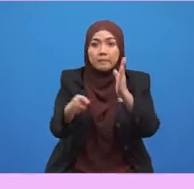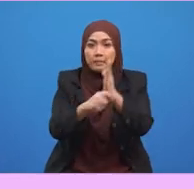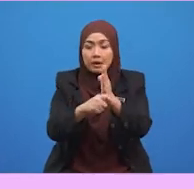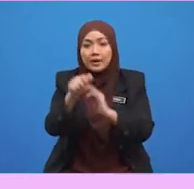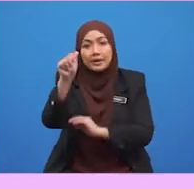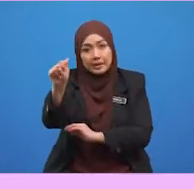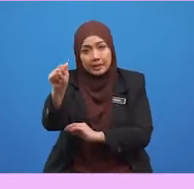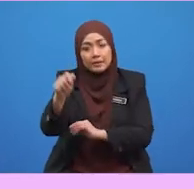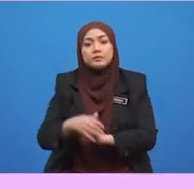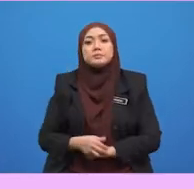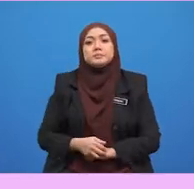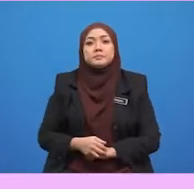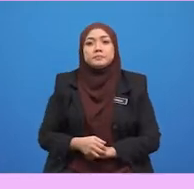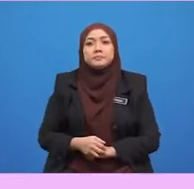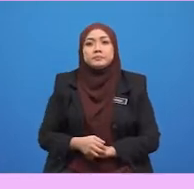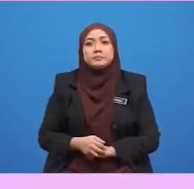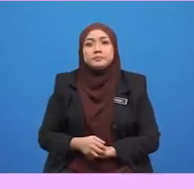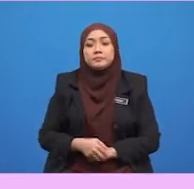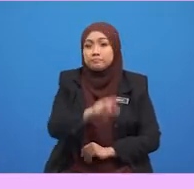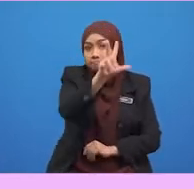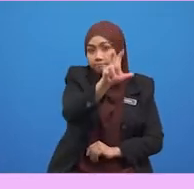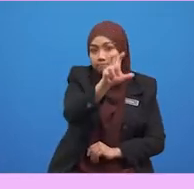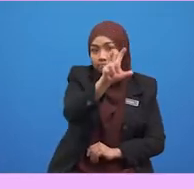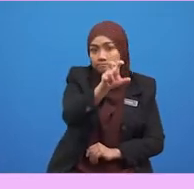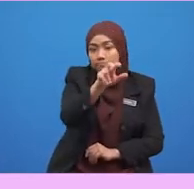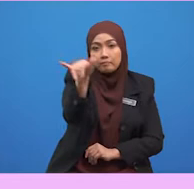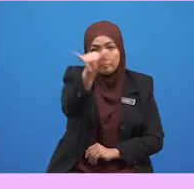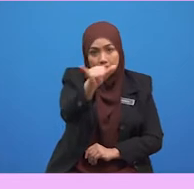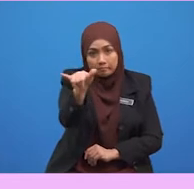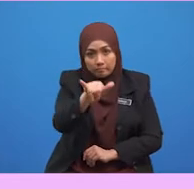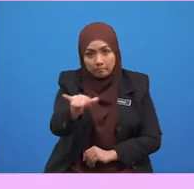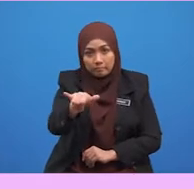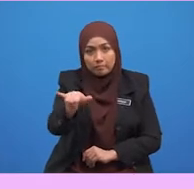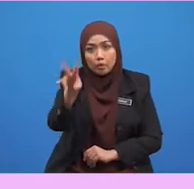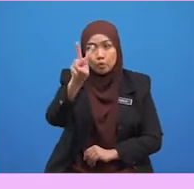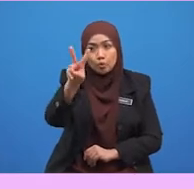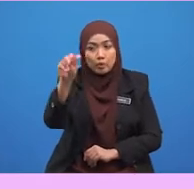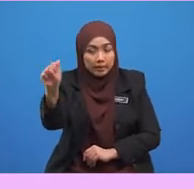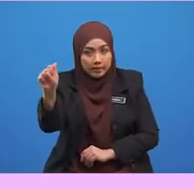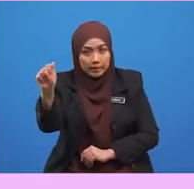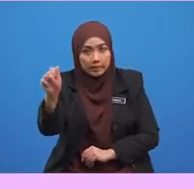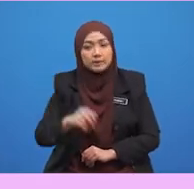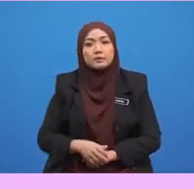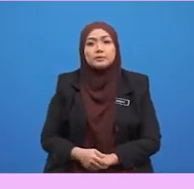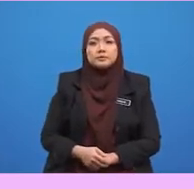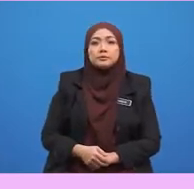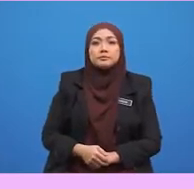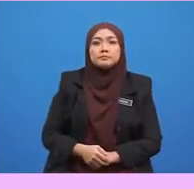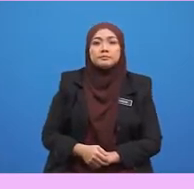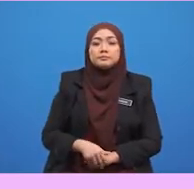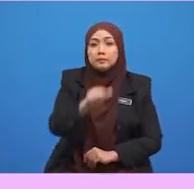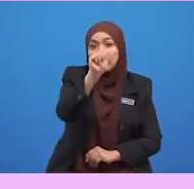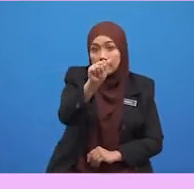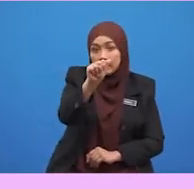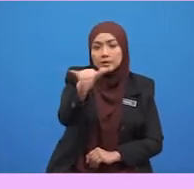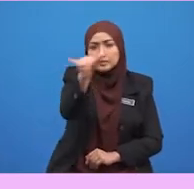tambah A. Seterusnya, 30 sama dengan 2A. Nilai A